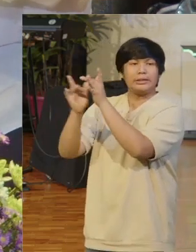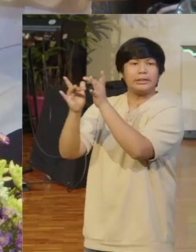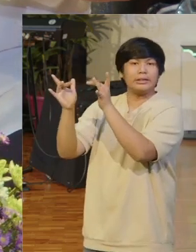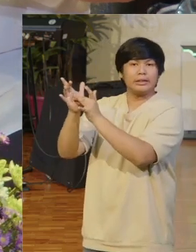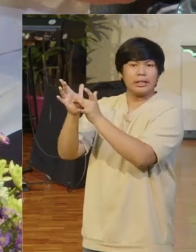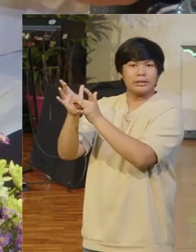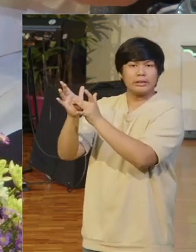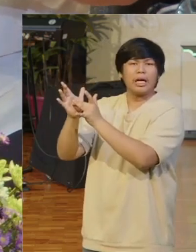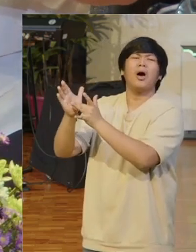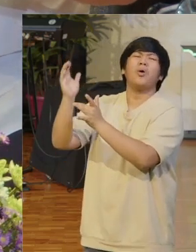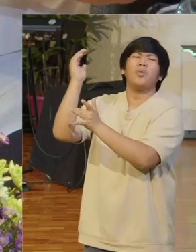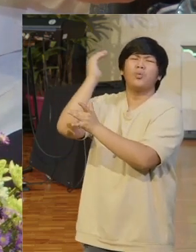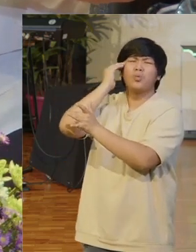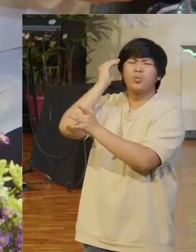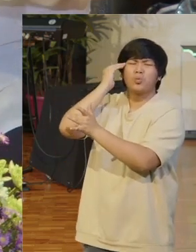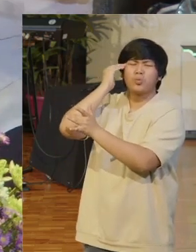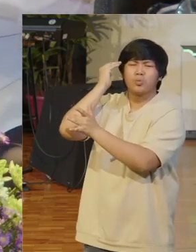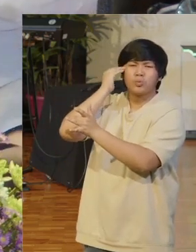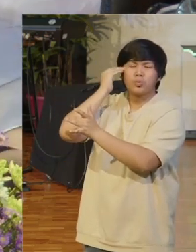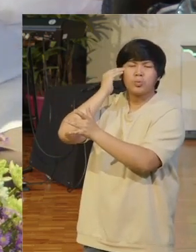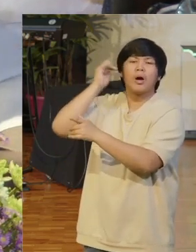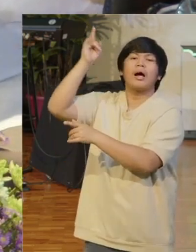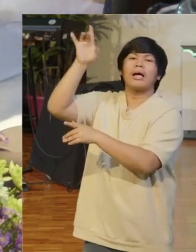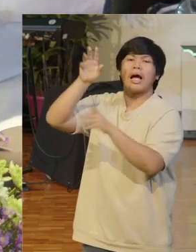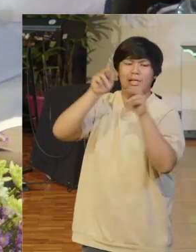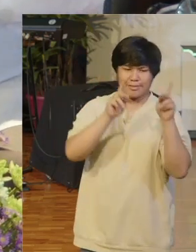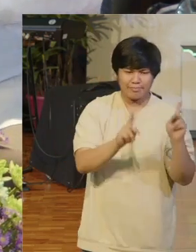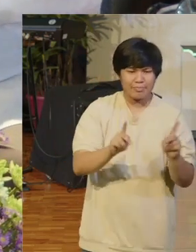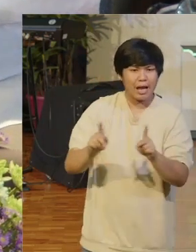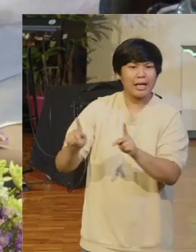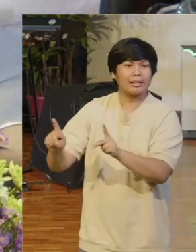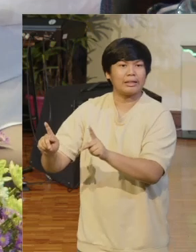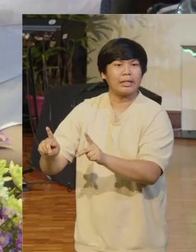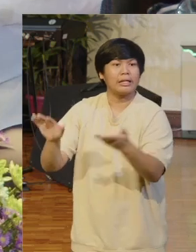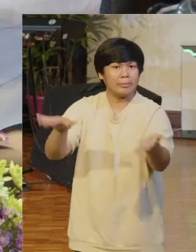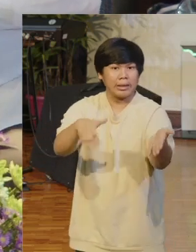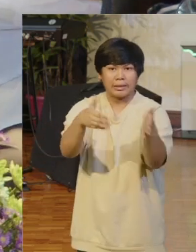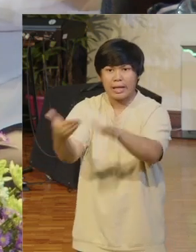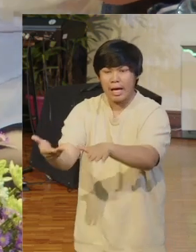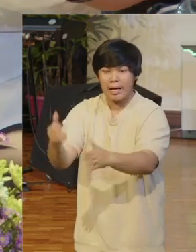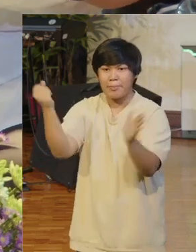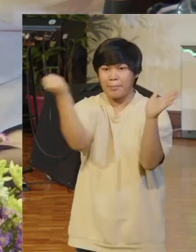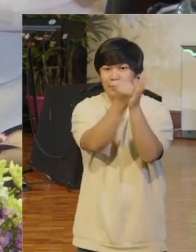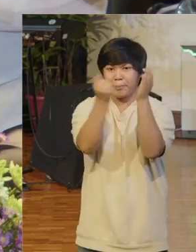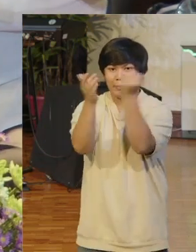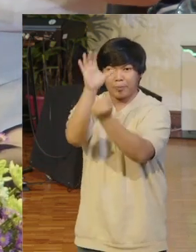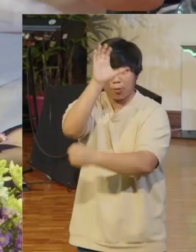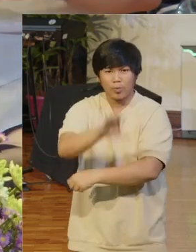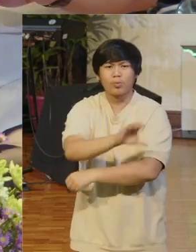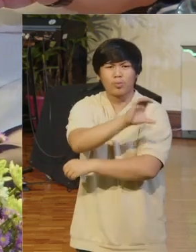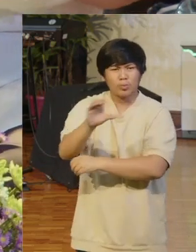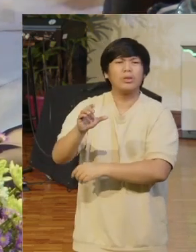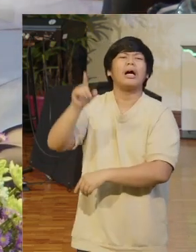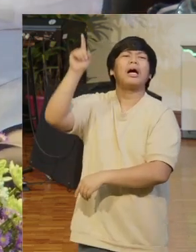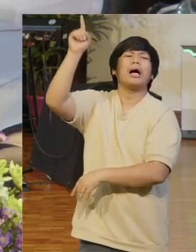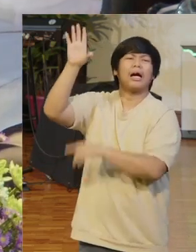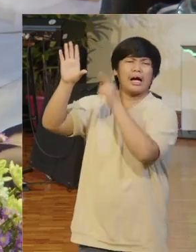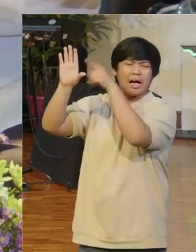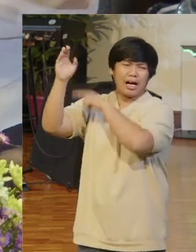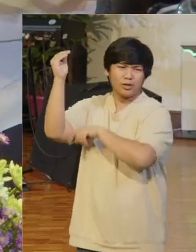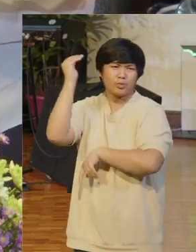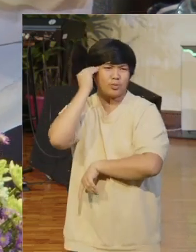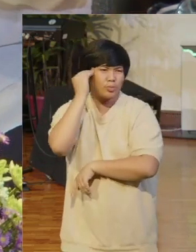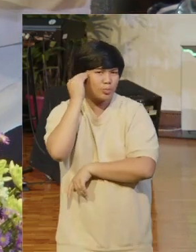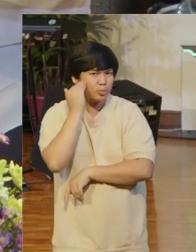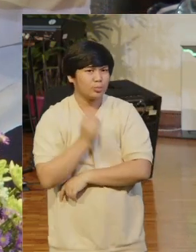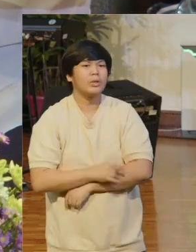foreknowledge of God." Nasa plano ito ng Diyos. Ang nangyari sa Kanya ay plano ng Diyos. Ang nangyari sa Kanya ay